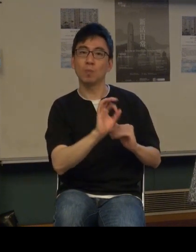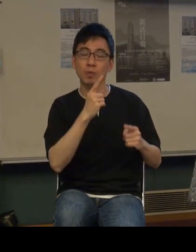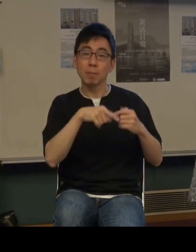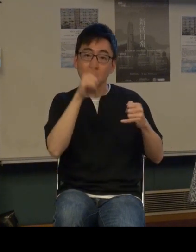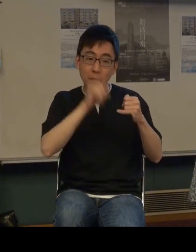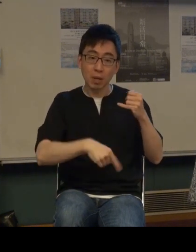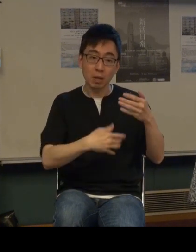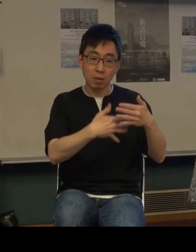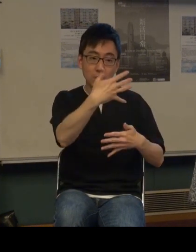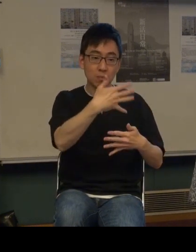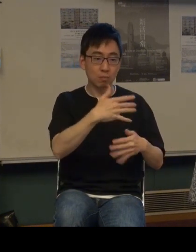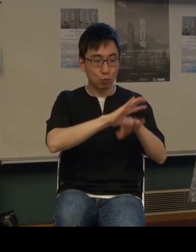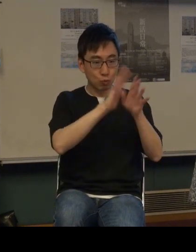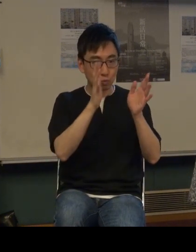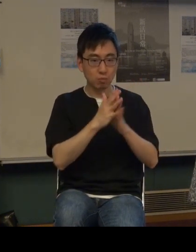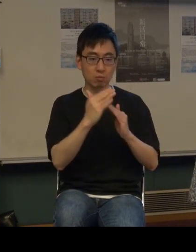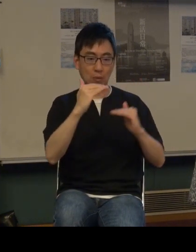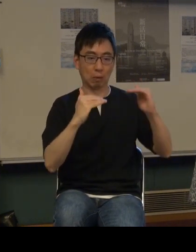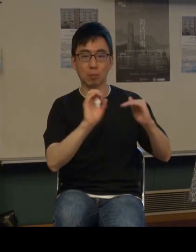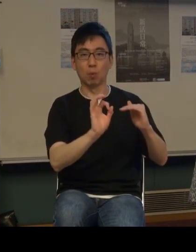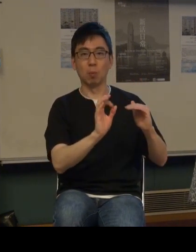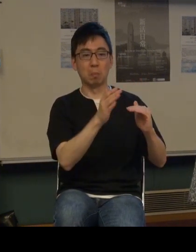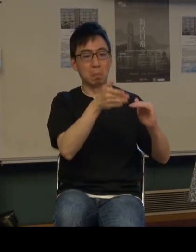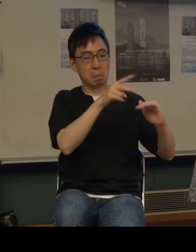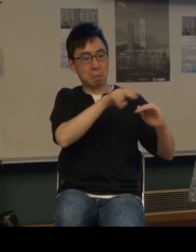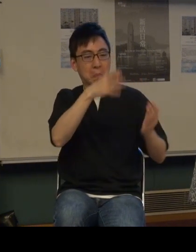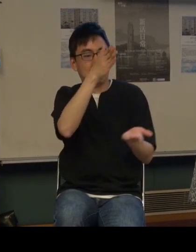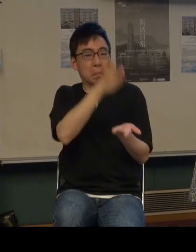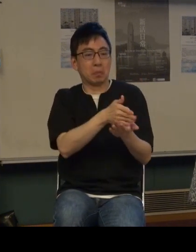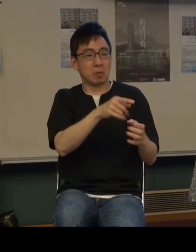建築物咧，係一個完全唔對稱嘅一個設計。